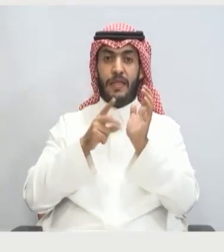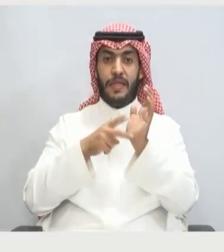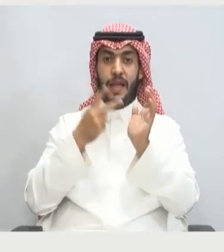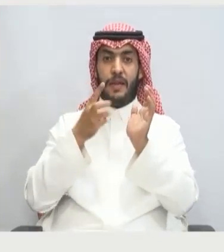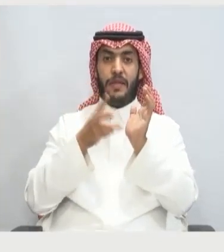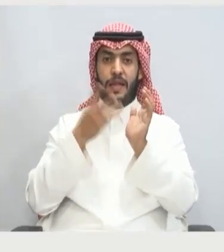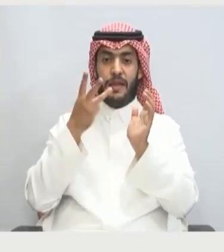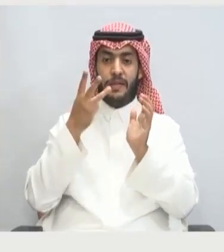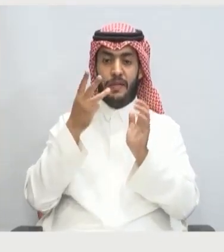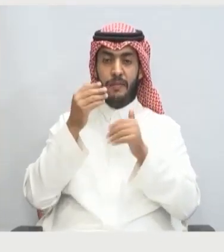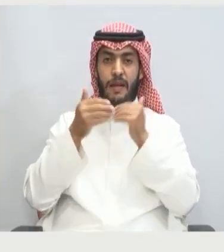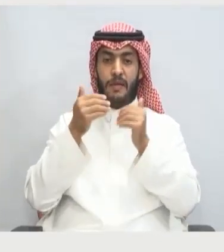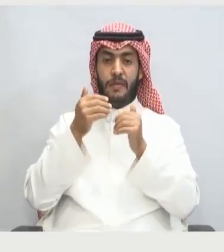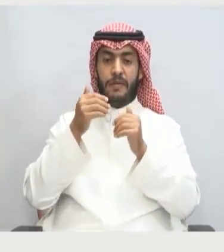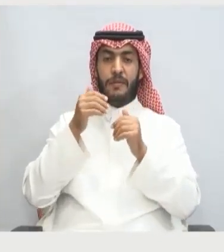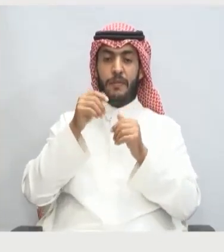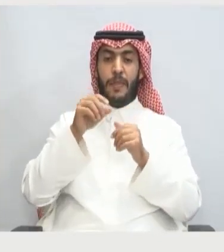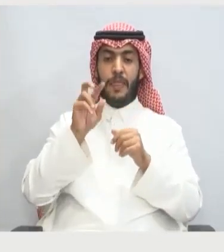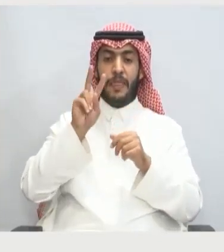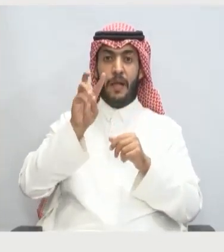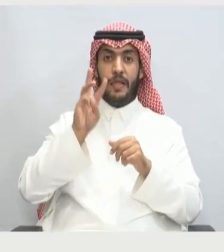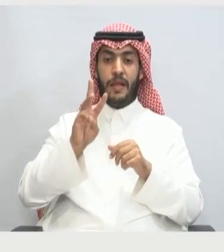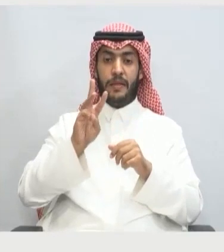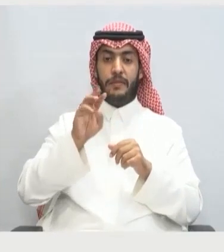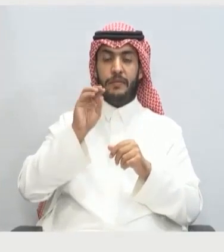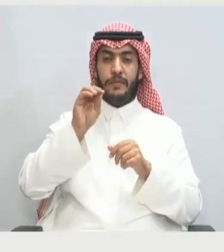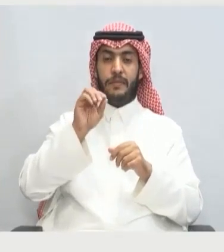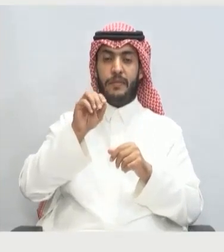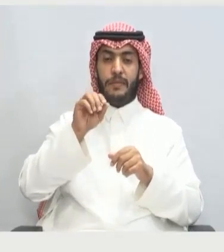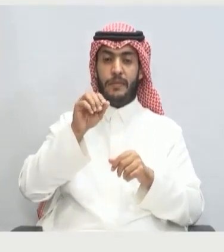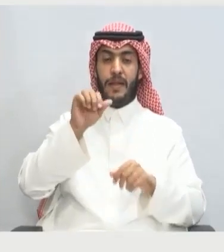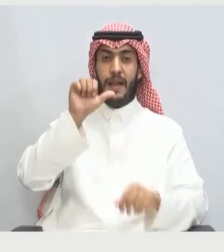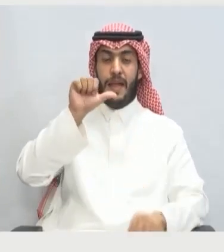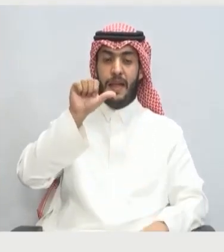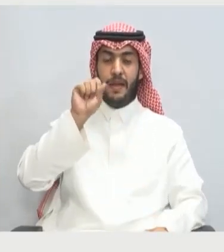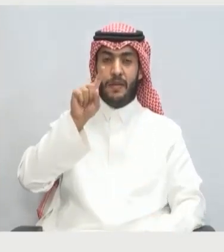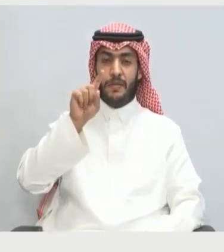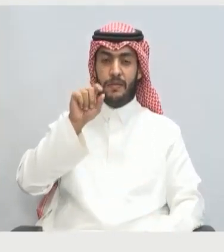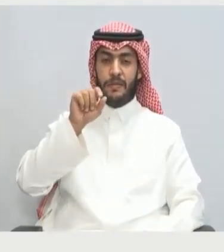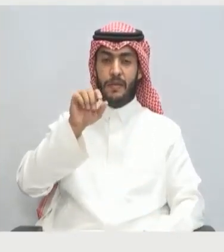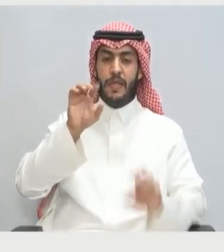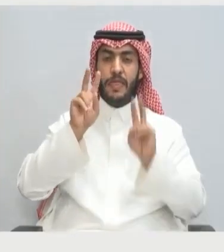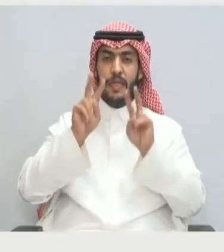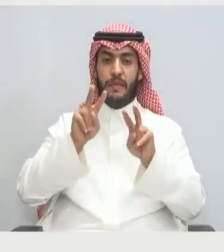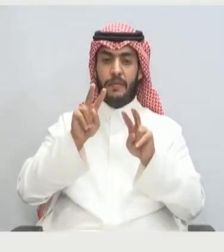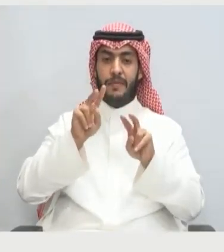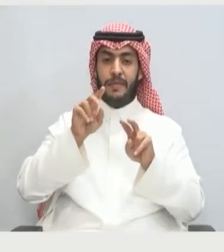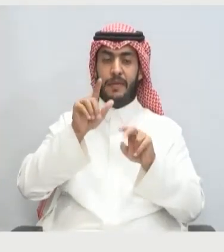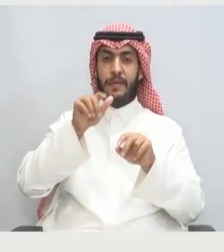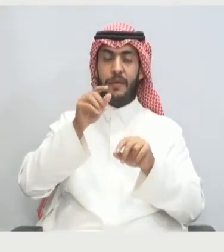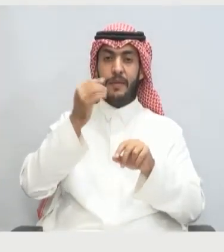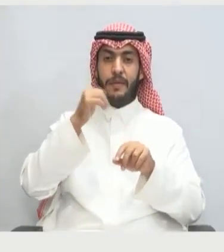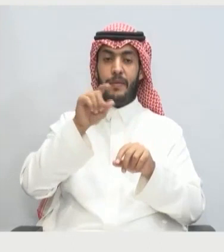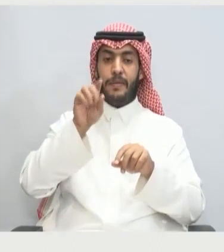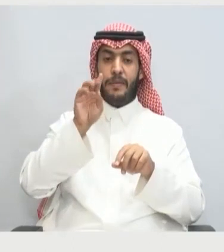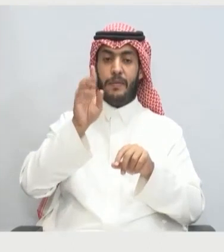والثالثه الثانيه لاحظ والثالثه تركيز الا الاولى الماده الاولى ثابت ولكن تركيز الماده